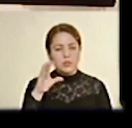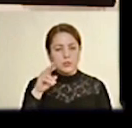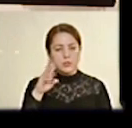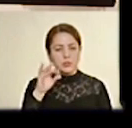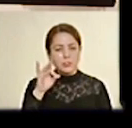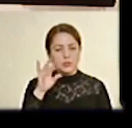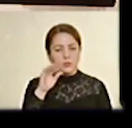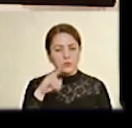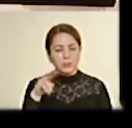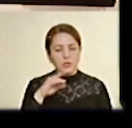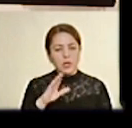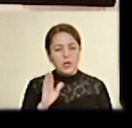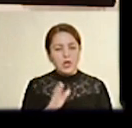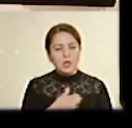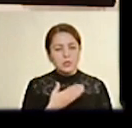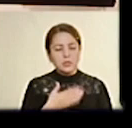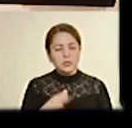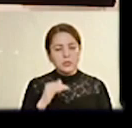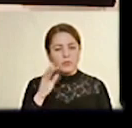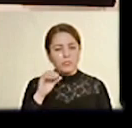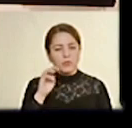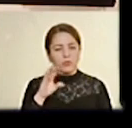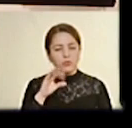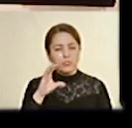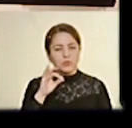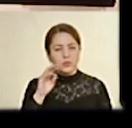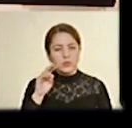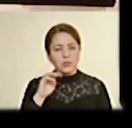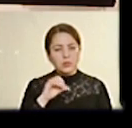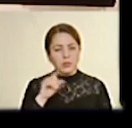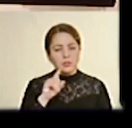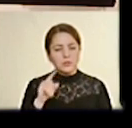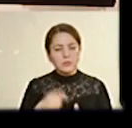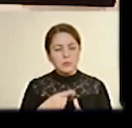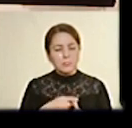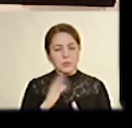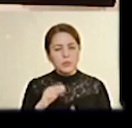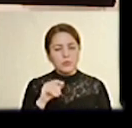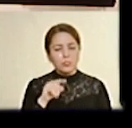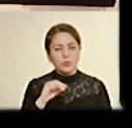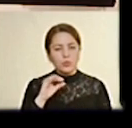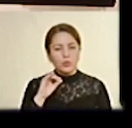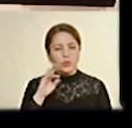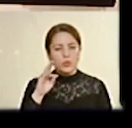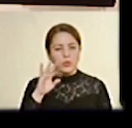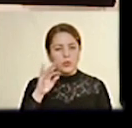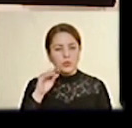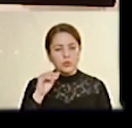jarayoni fotosintez deyiladi. Fotosintez yunoncha so'z bo'lib,